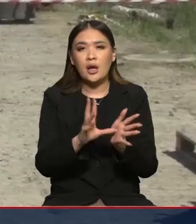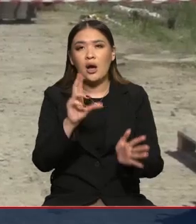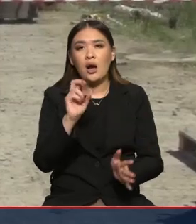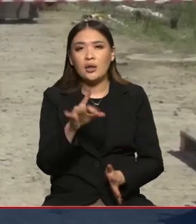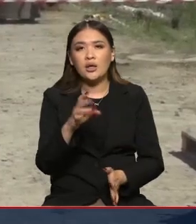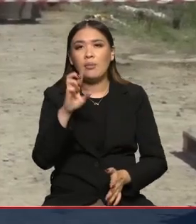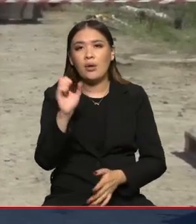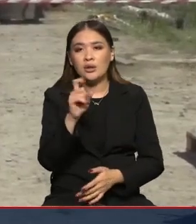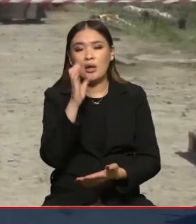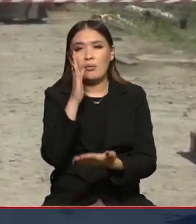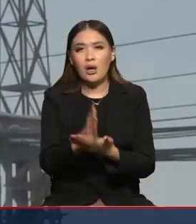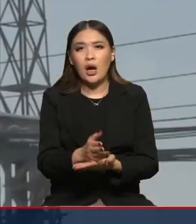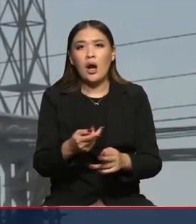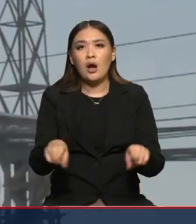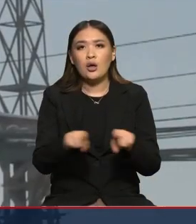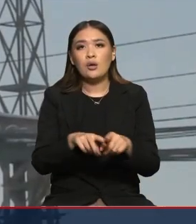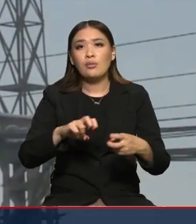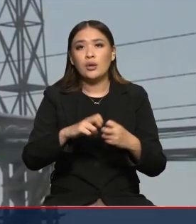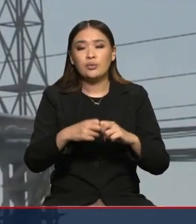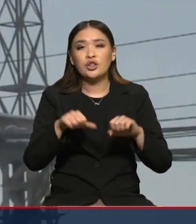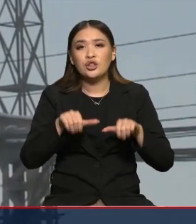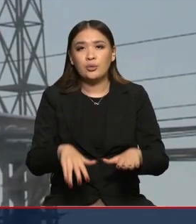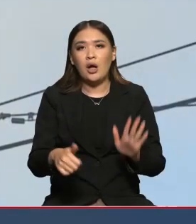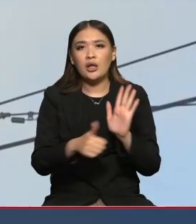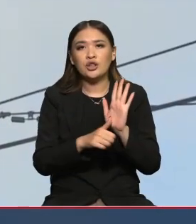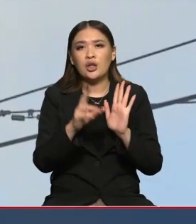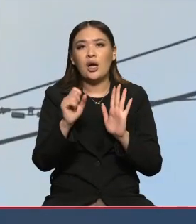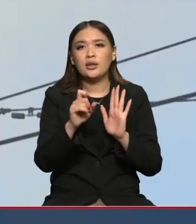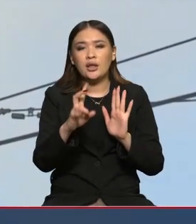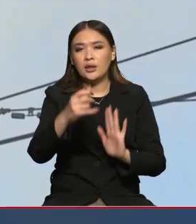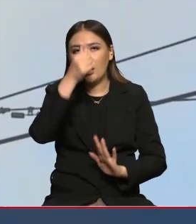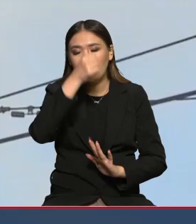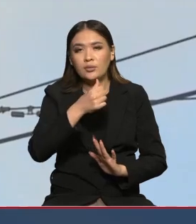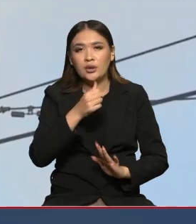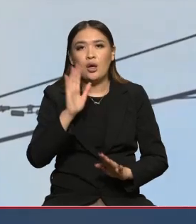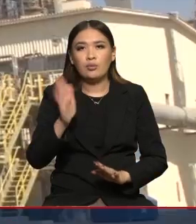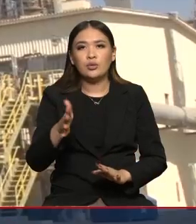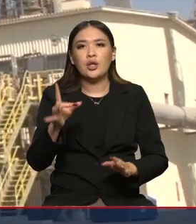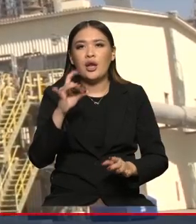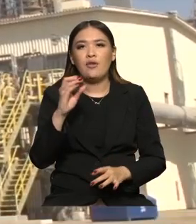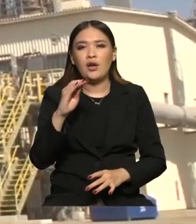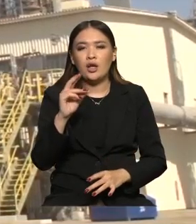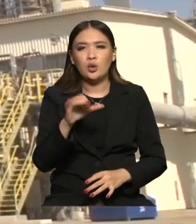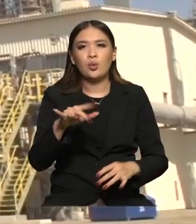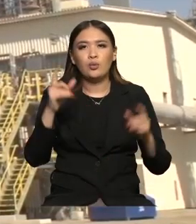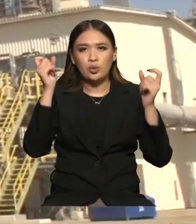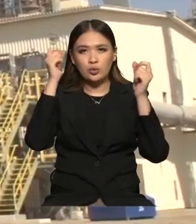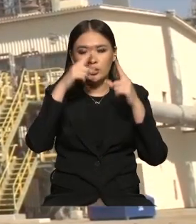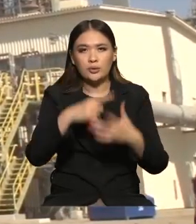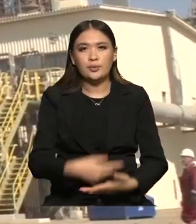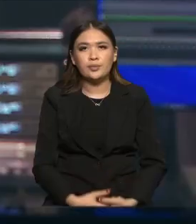базамыз жеткілікті. Алайда бұл мәселенің шешімі 6 қазандағы жалпы халықтық референдумда белгілі болады. Алтынбек Амит, Жібек жолы.